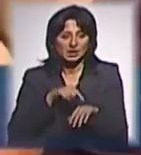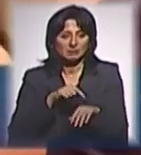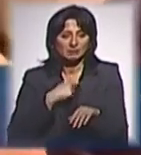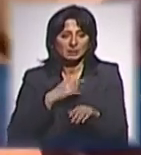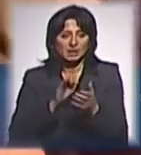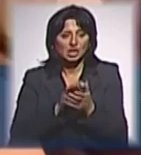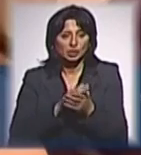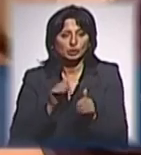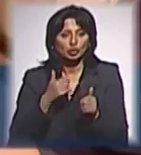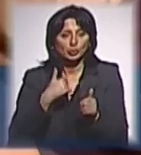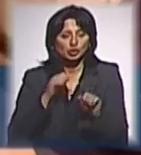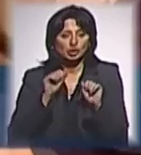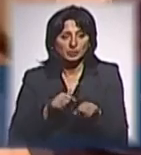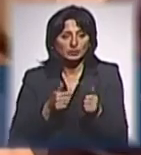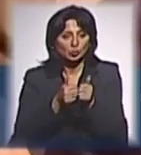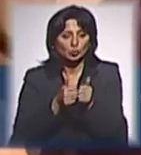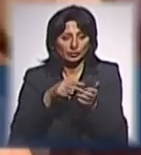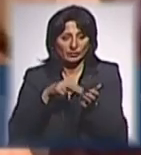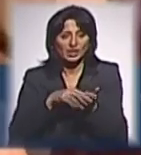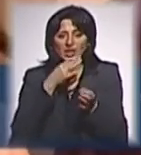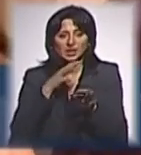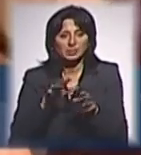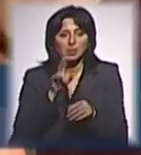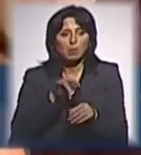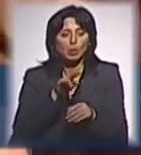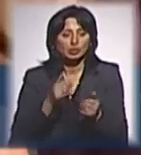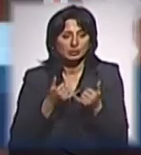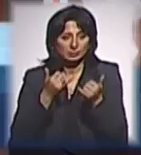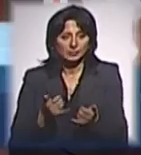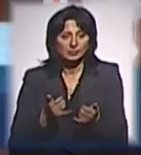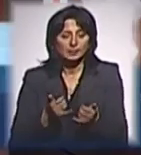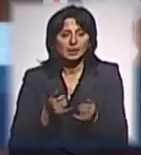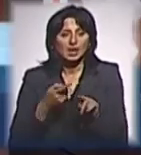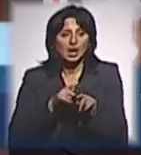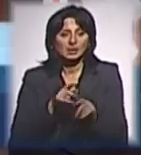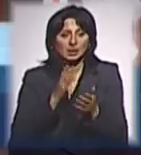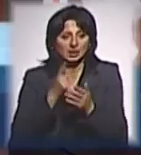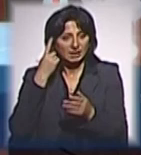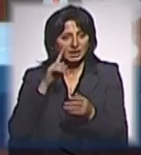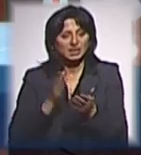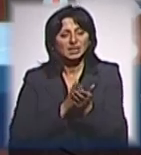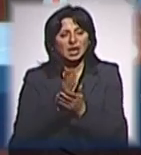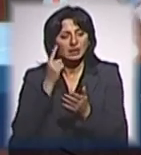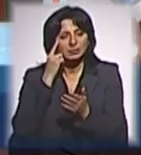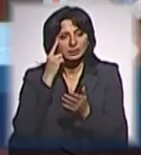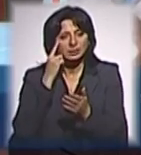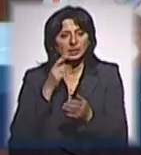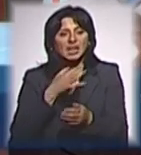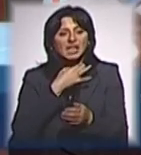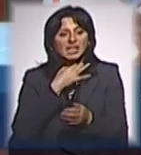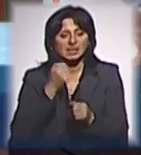ეს, მე რაღაც როგორც შემიძლია ეს უდგავა რა ნებისმიერ ფონდს მხარში და არის ესეთი იდეა დიდი ხანია კრიზის